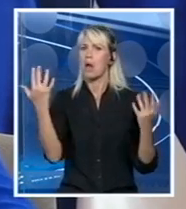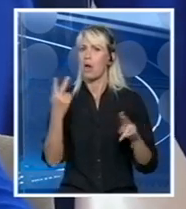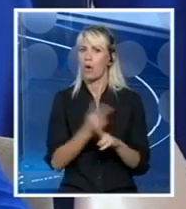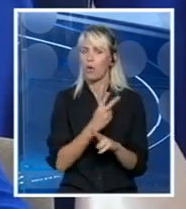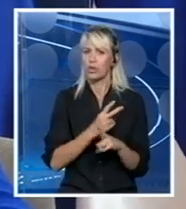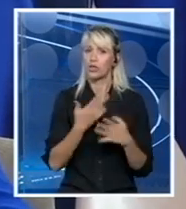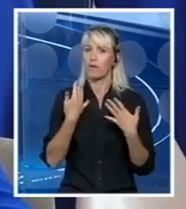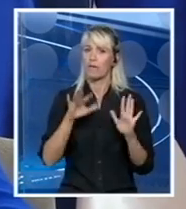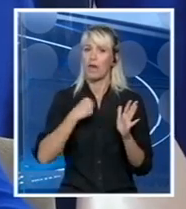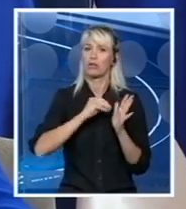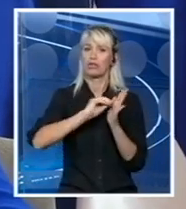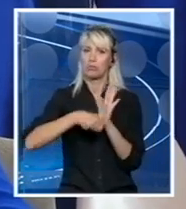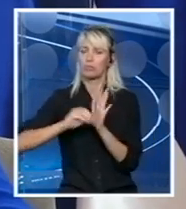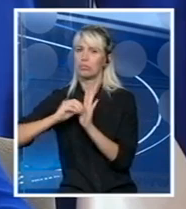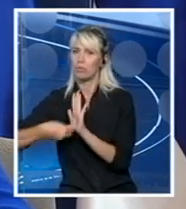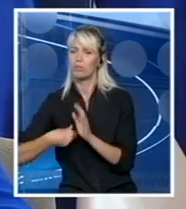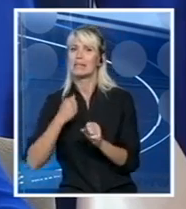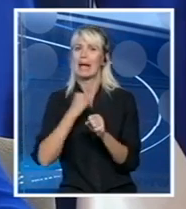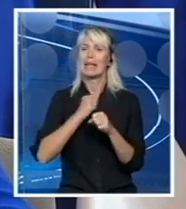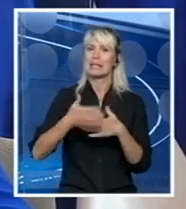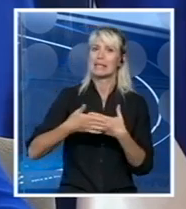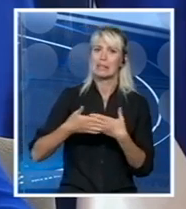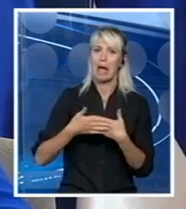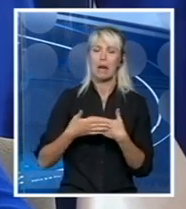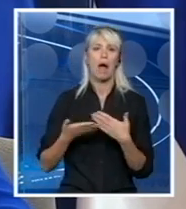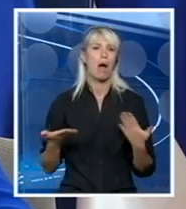definisane memorandume o saradnji,